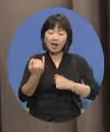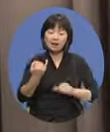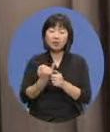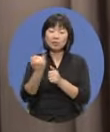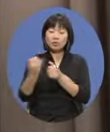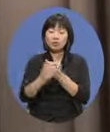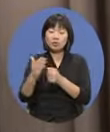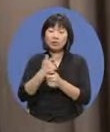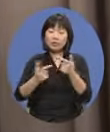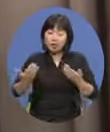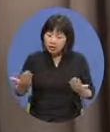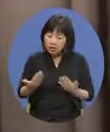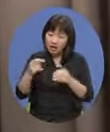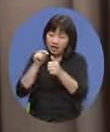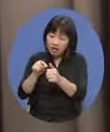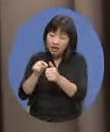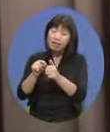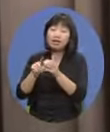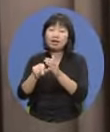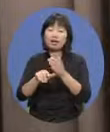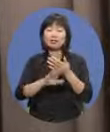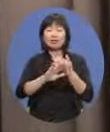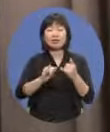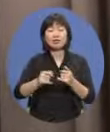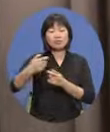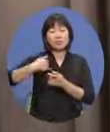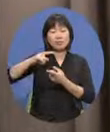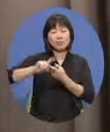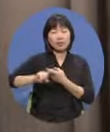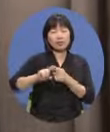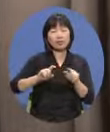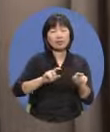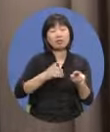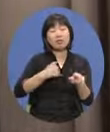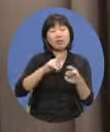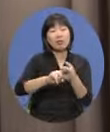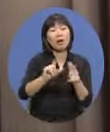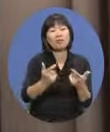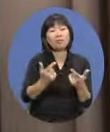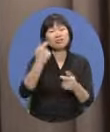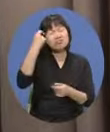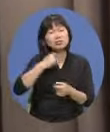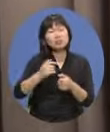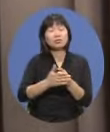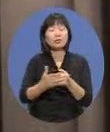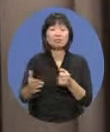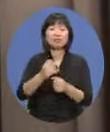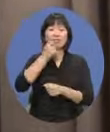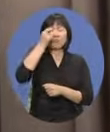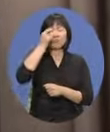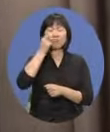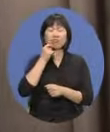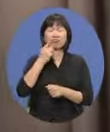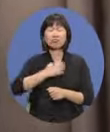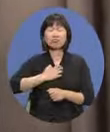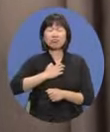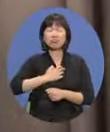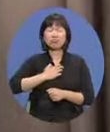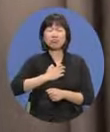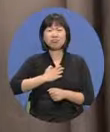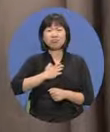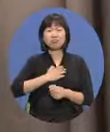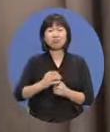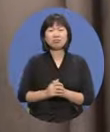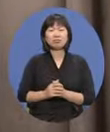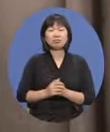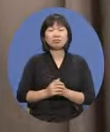했을 때 다른 사람은 내 편인데 자기는 내 편이 아닌 것 같아서. 내가 애부분들 힘들다고 할 때 내가 대신 못